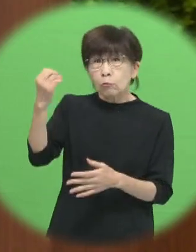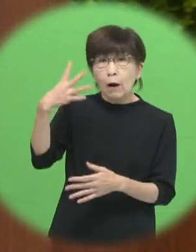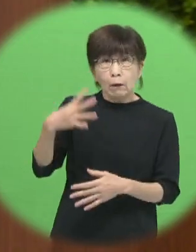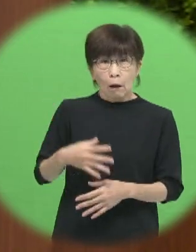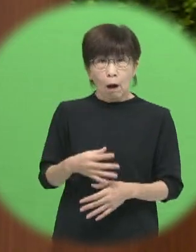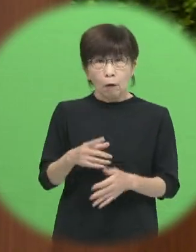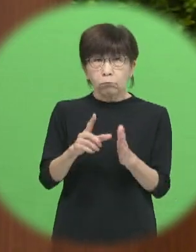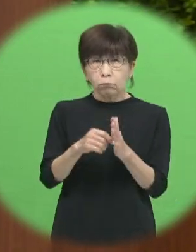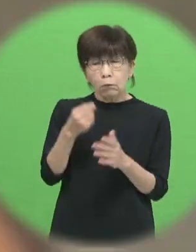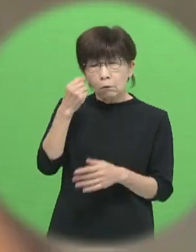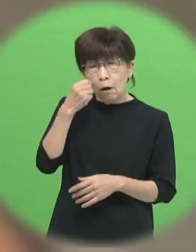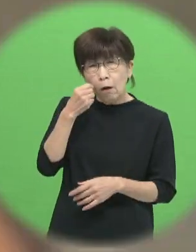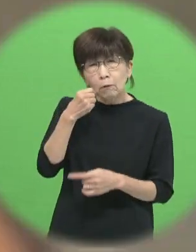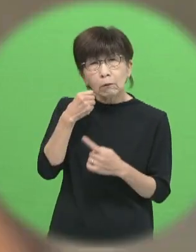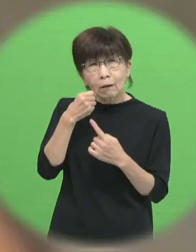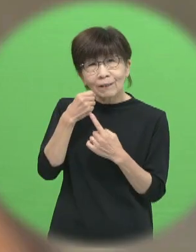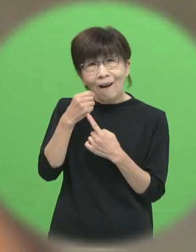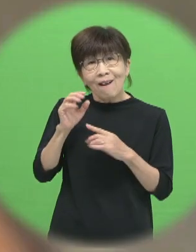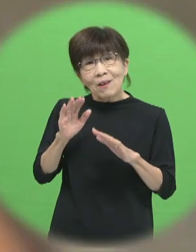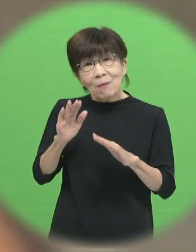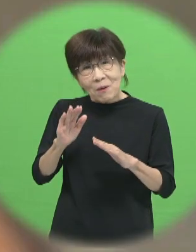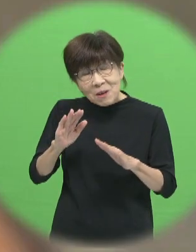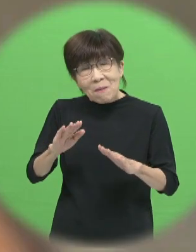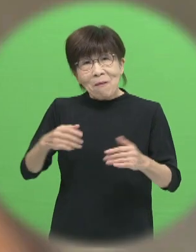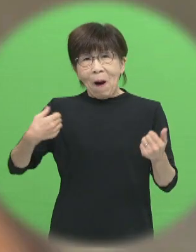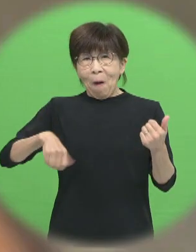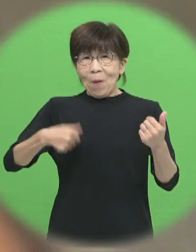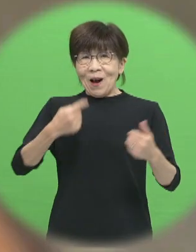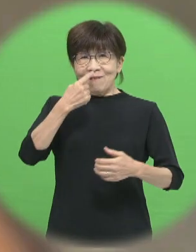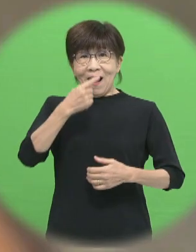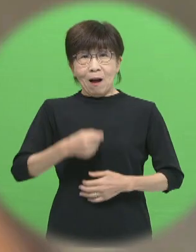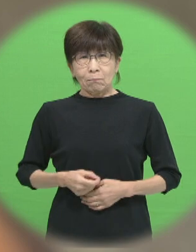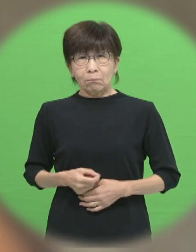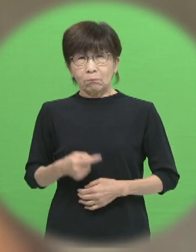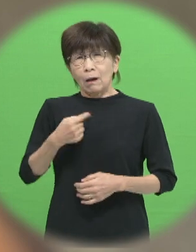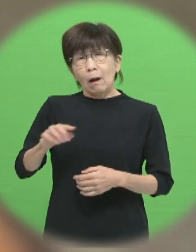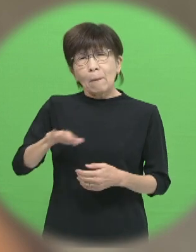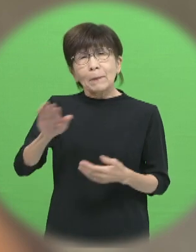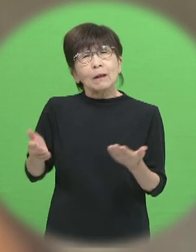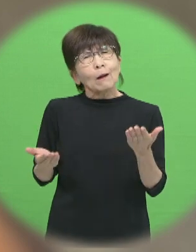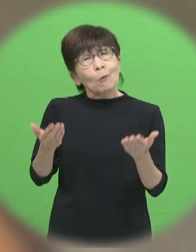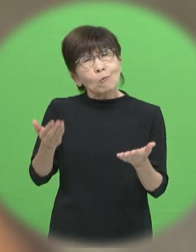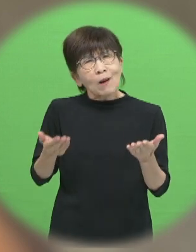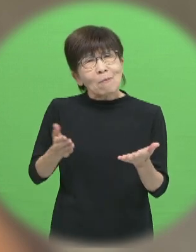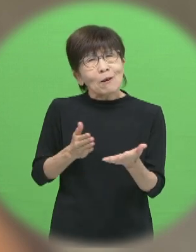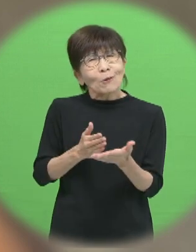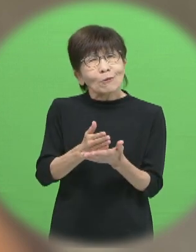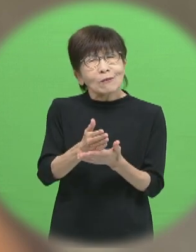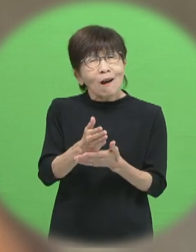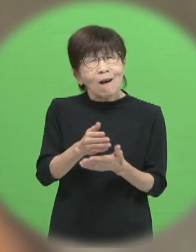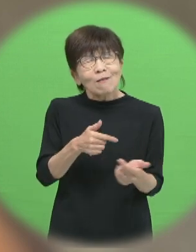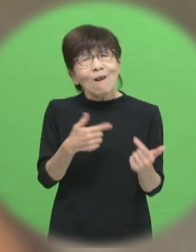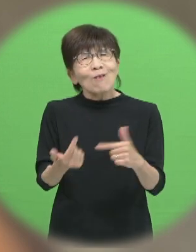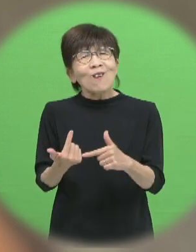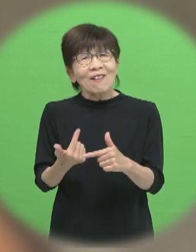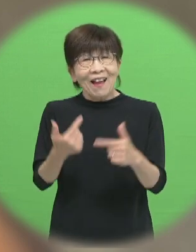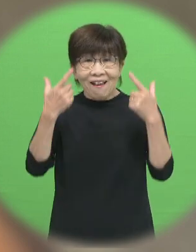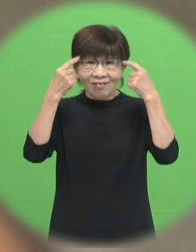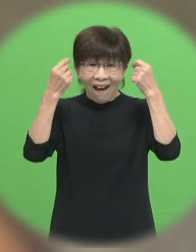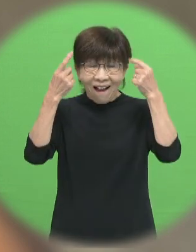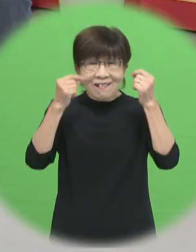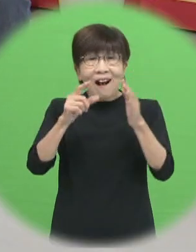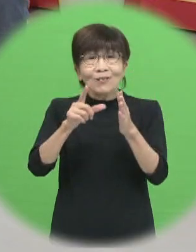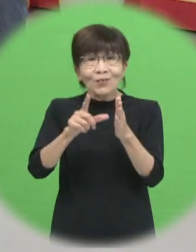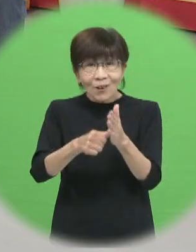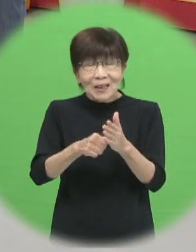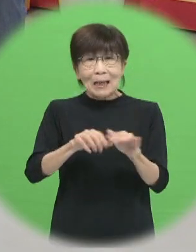悲しかったですよ。結局音楽家に今なってるんですけど、だからねスタートがすごく僕遅くなっちゃって、大学受験でようやくピアノをやり始